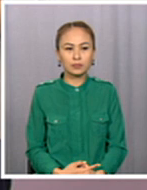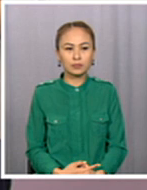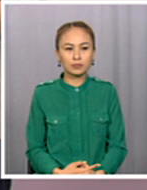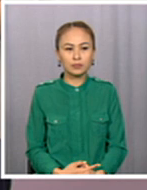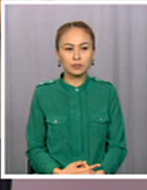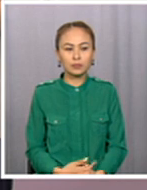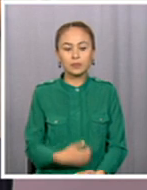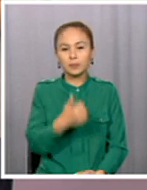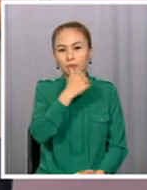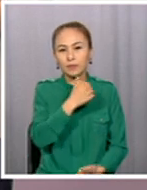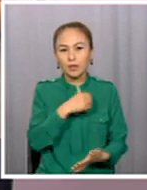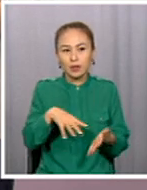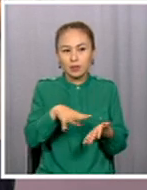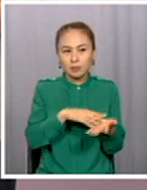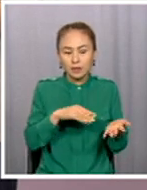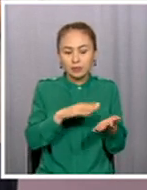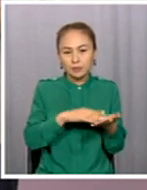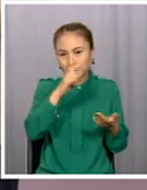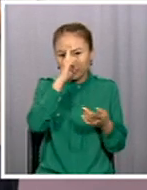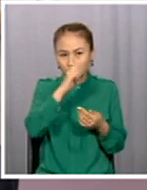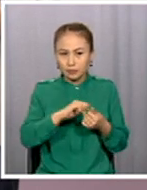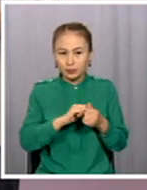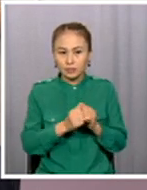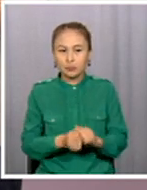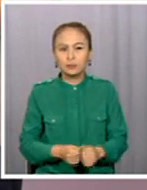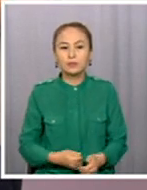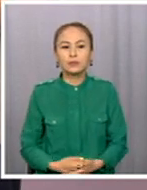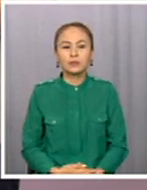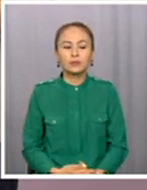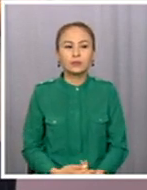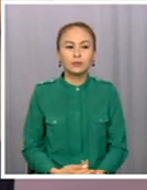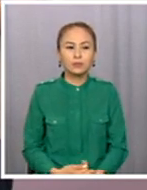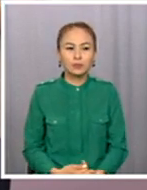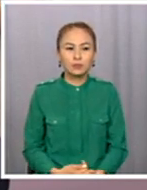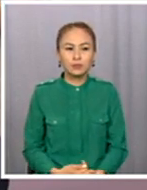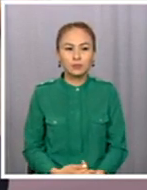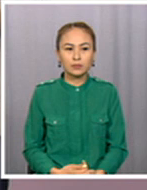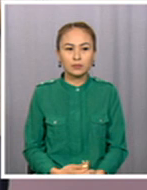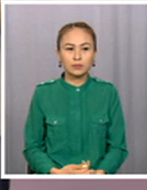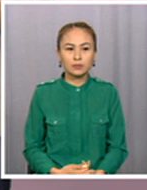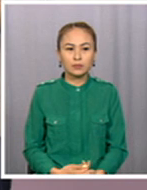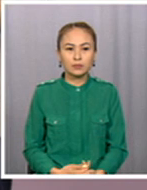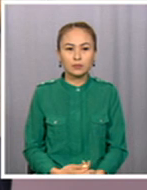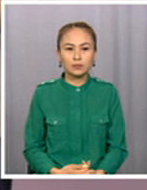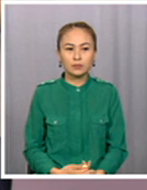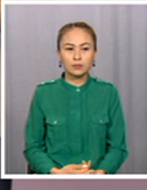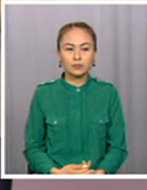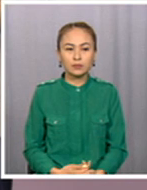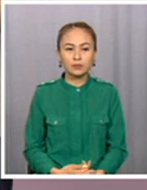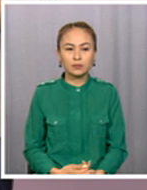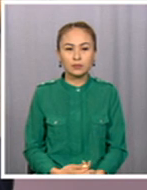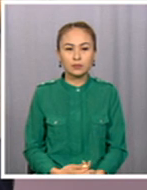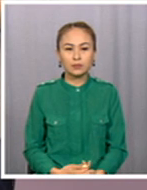бірнеше рет оқып, мақалды жаттап алыңдар. Және дұрыс жазыңдар.